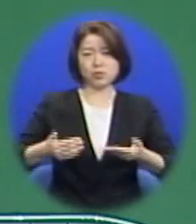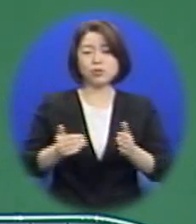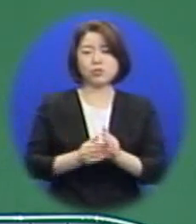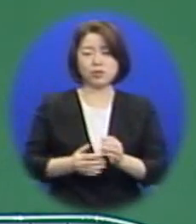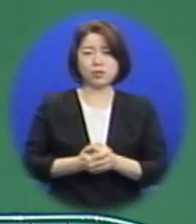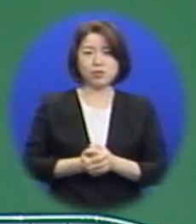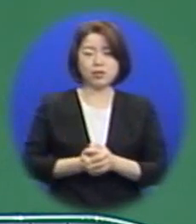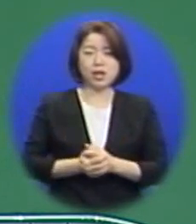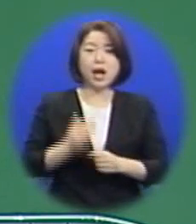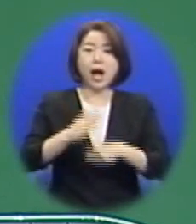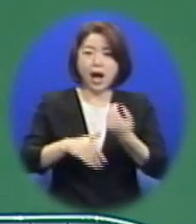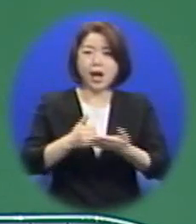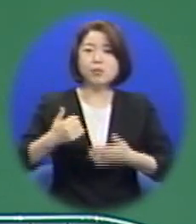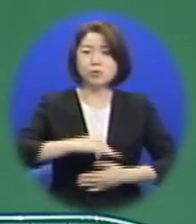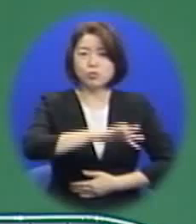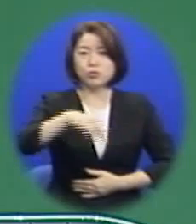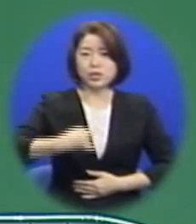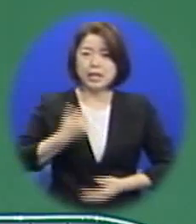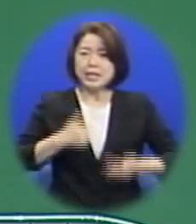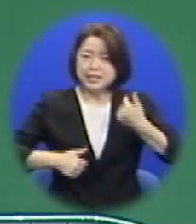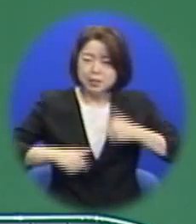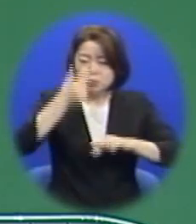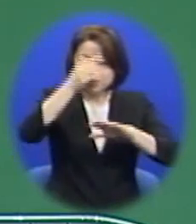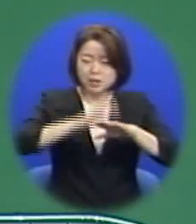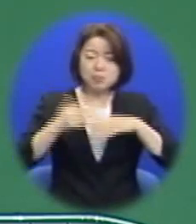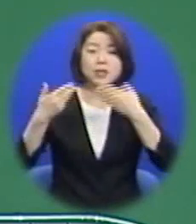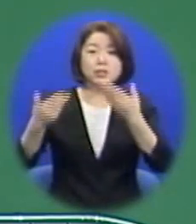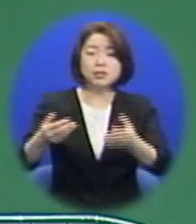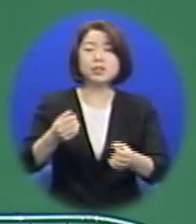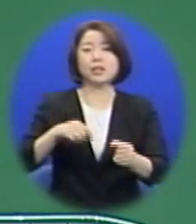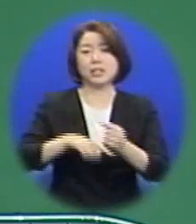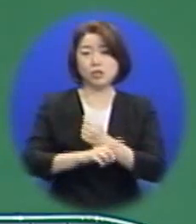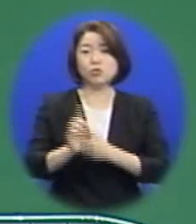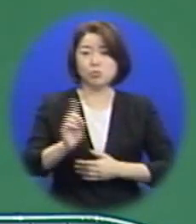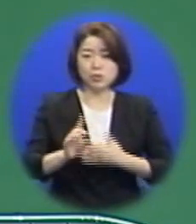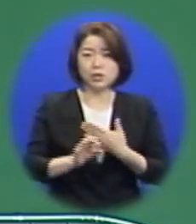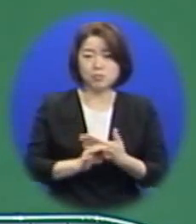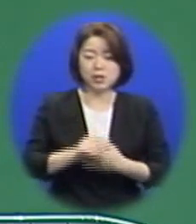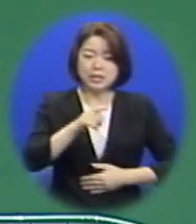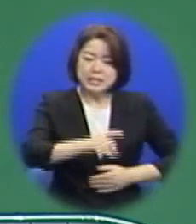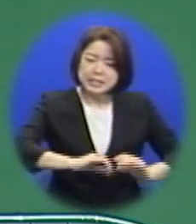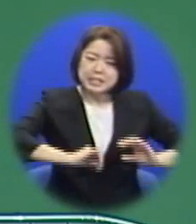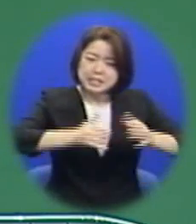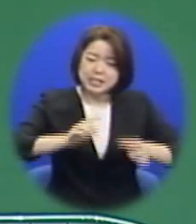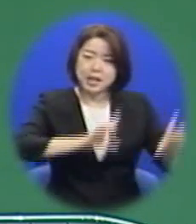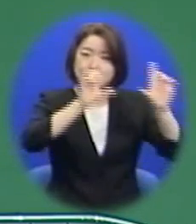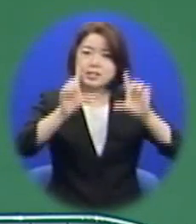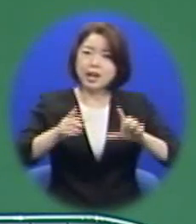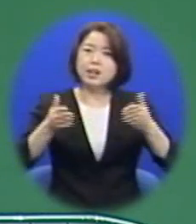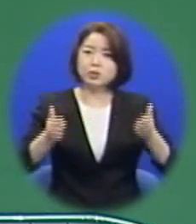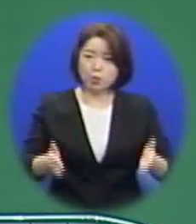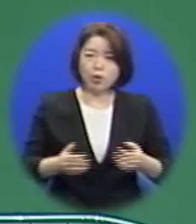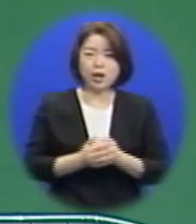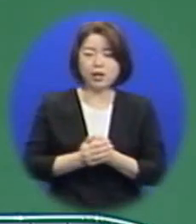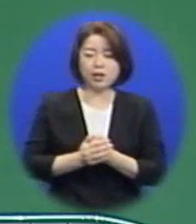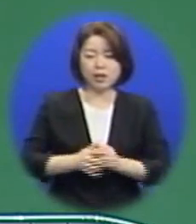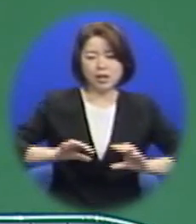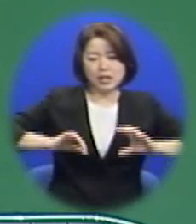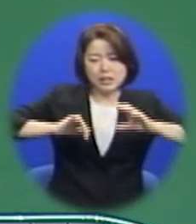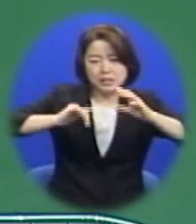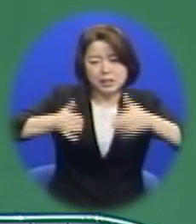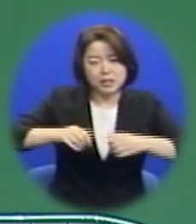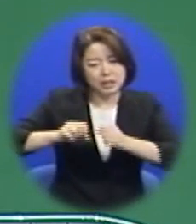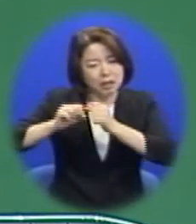하나님께서 우리에게 기쁨의 예배를 드리게 하시는 이유는 우리가 이 세상 살아가는 동안에 세상에 휩쓸려 살지